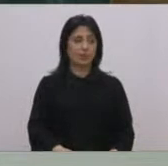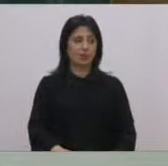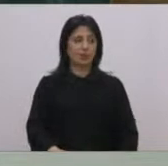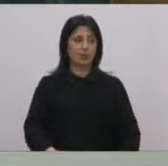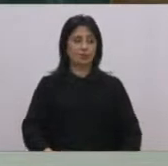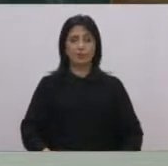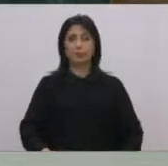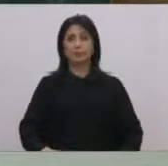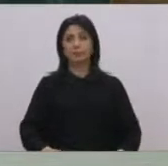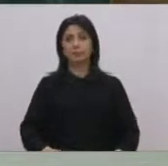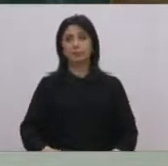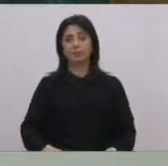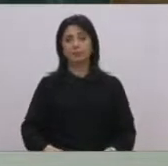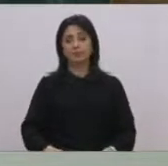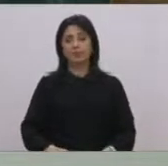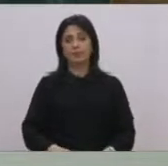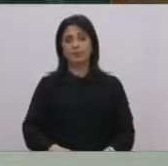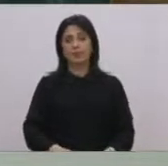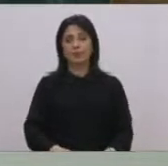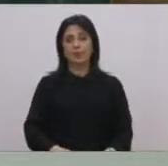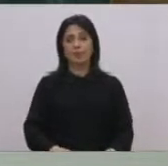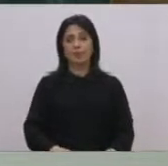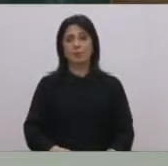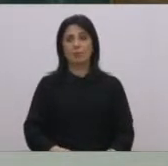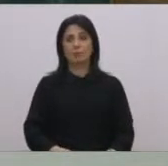eka sefashvili bejat zakhadze